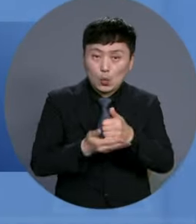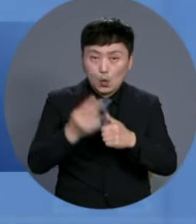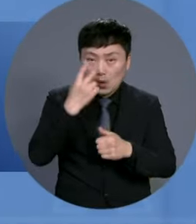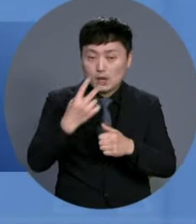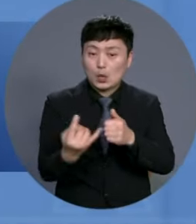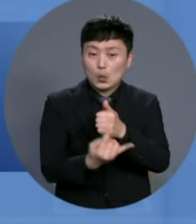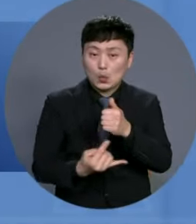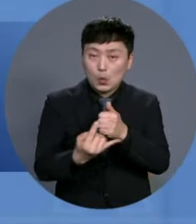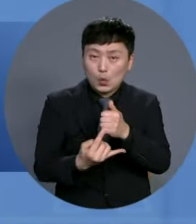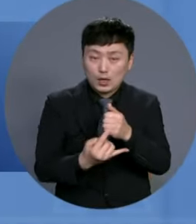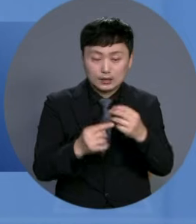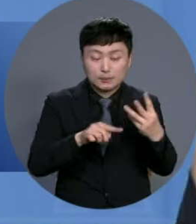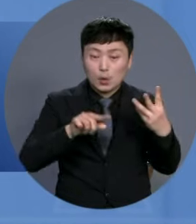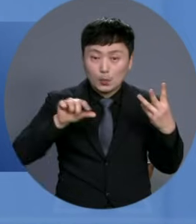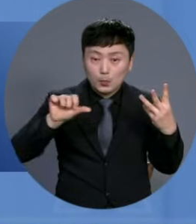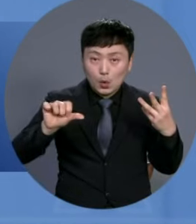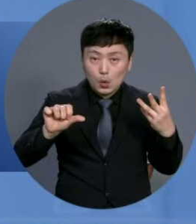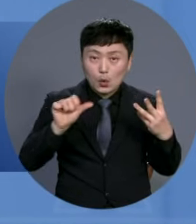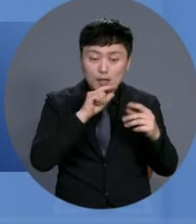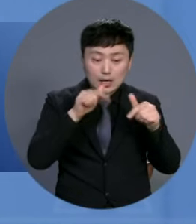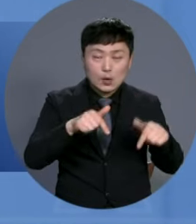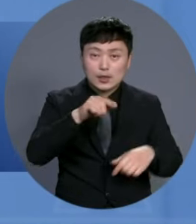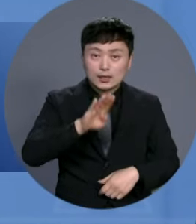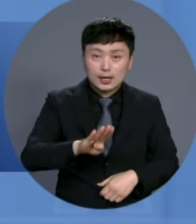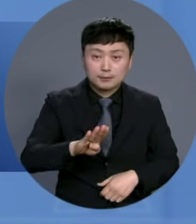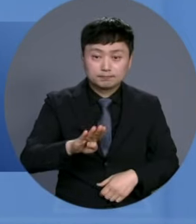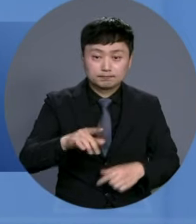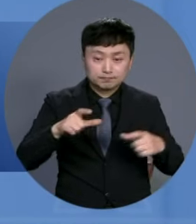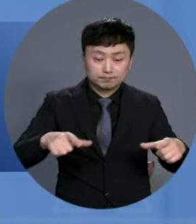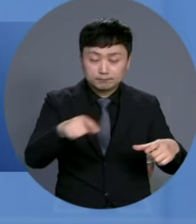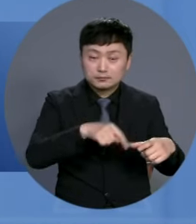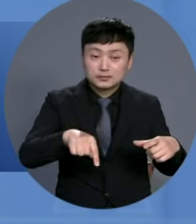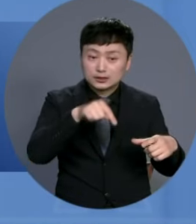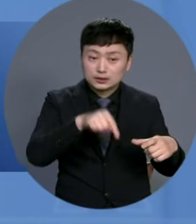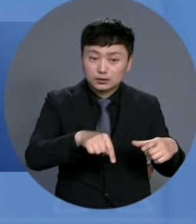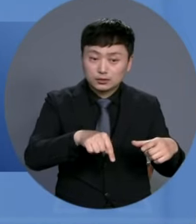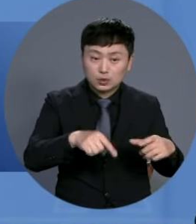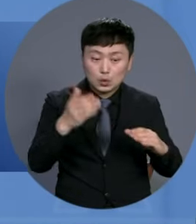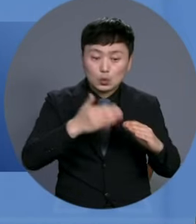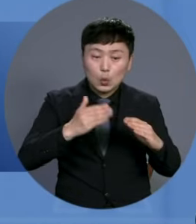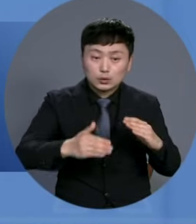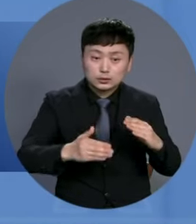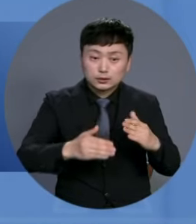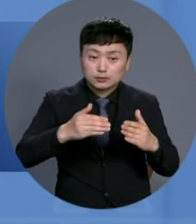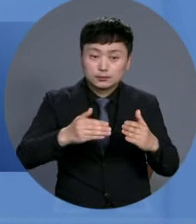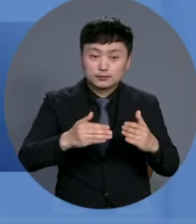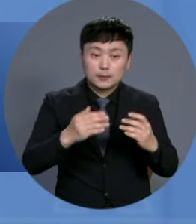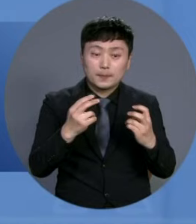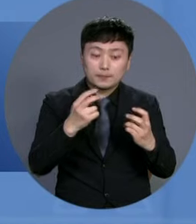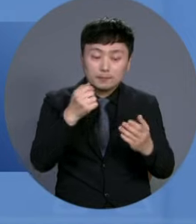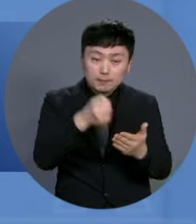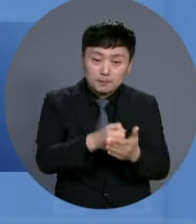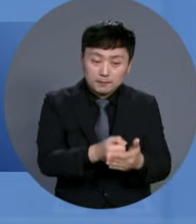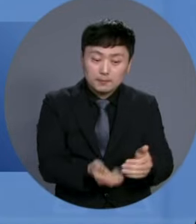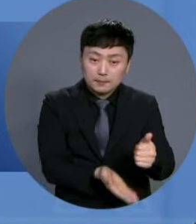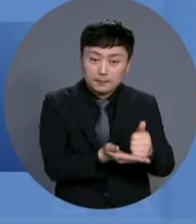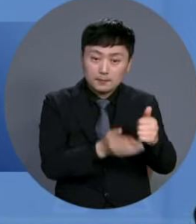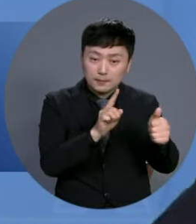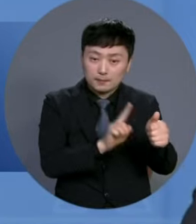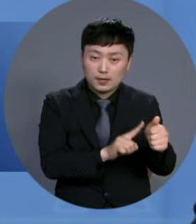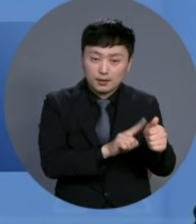공천관리위원회에 어제 3월 5일 달서구갑 지역선거구에 있어서 공천 결정 방식에 유영하 변호사